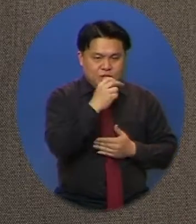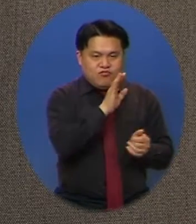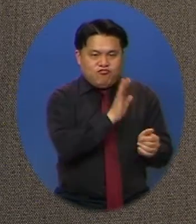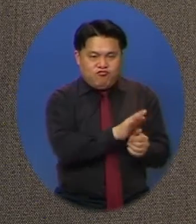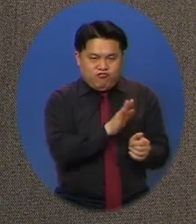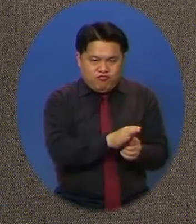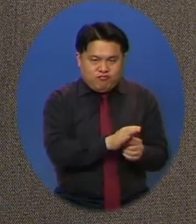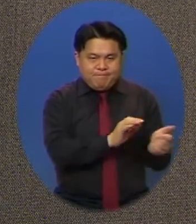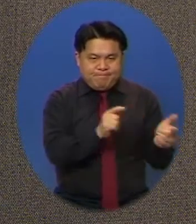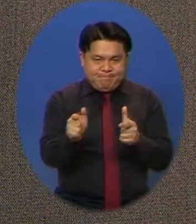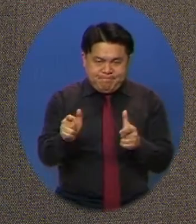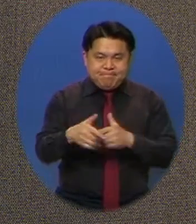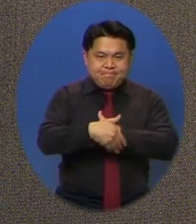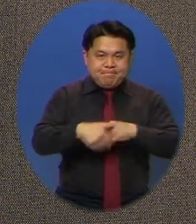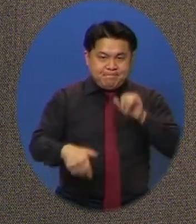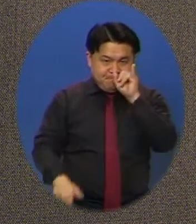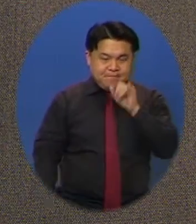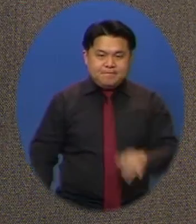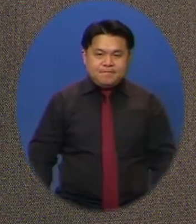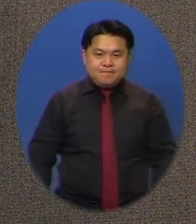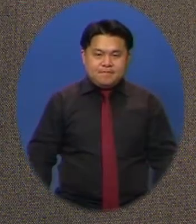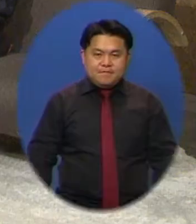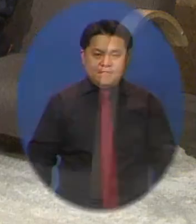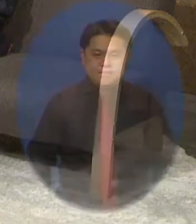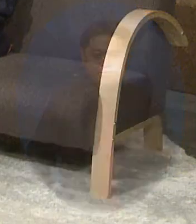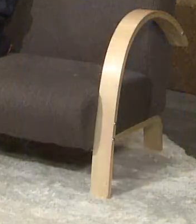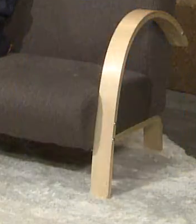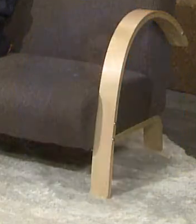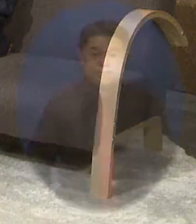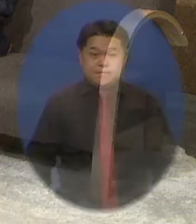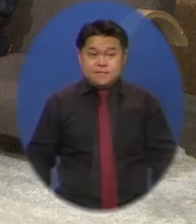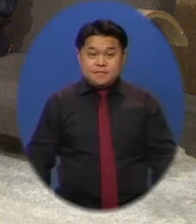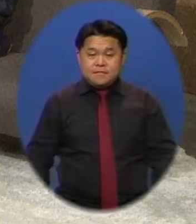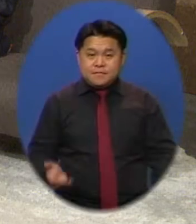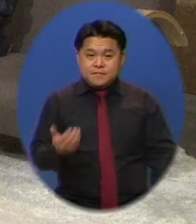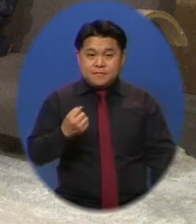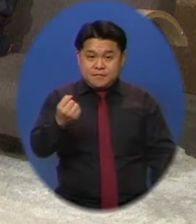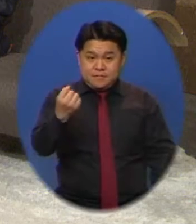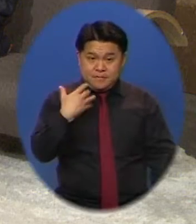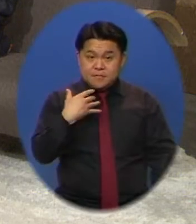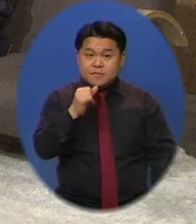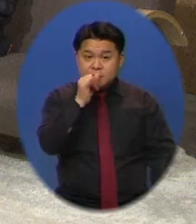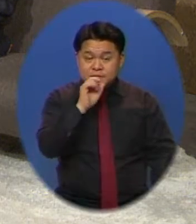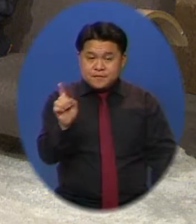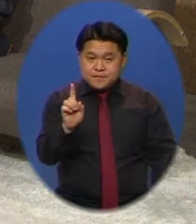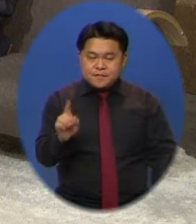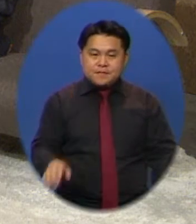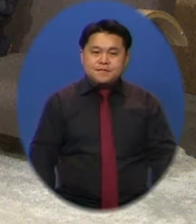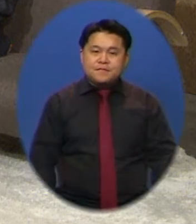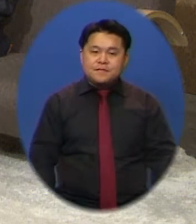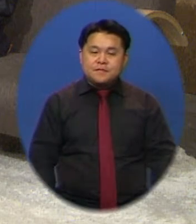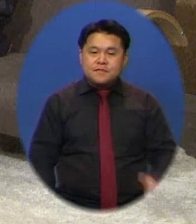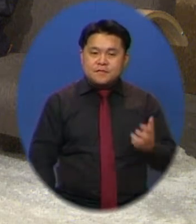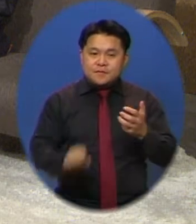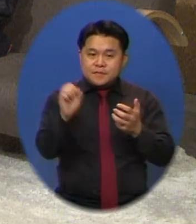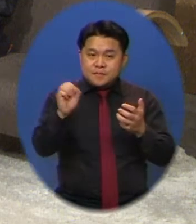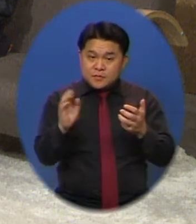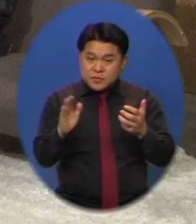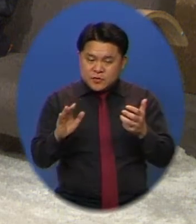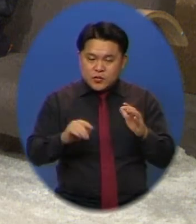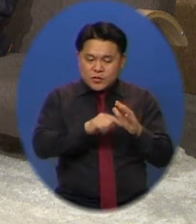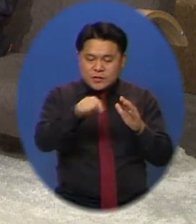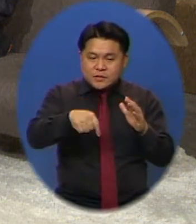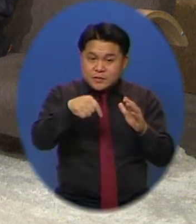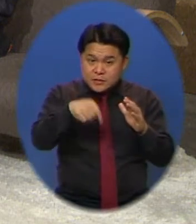이런 강화 시스템을 구축해 나갈 계획입니다. 네, 앞서 말씀해 주신 부분이 있는데 그 80%가 가정에서